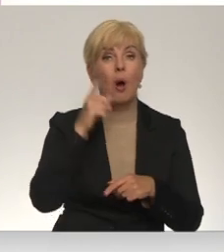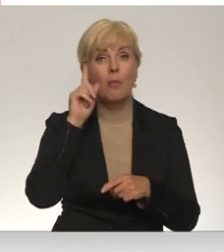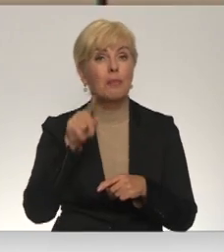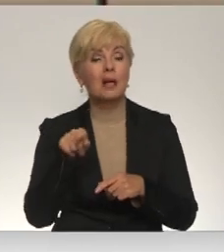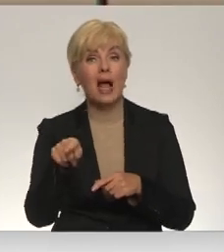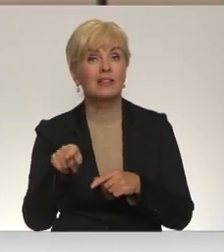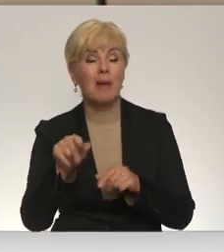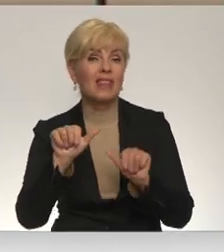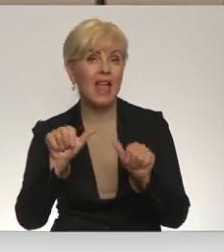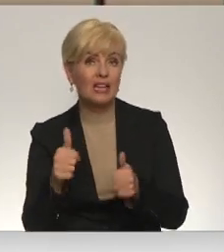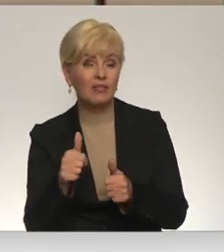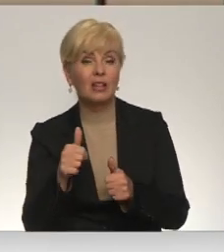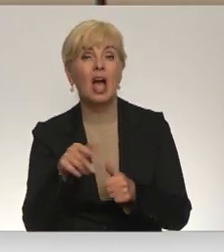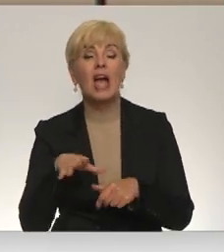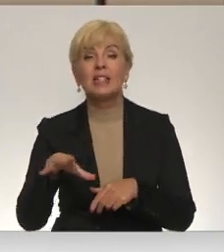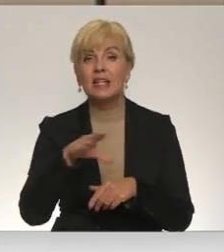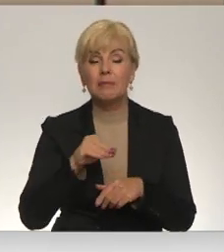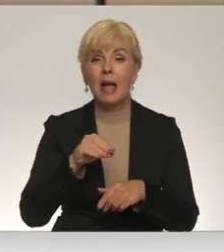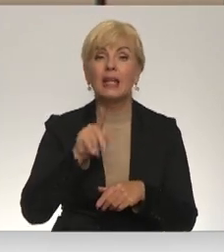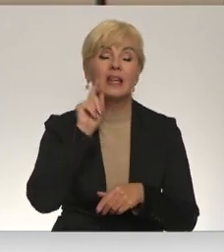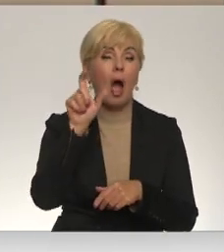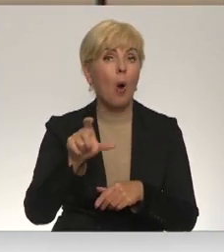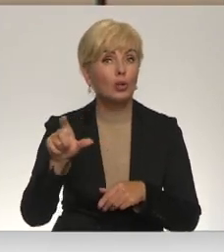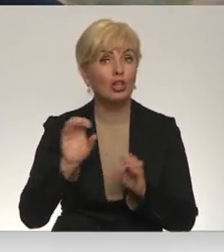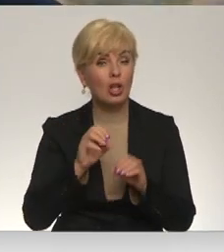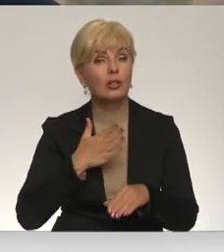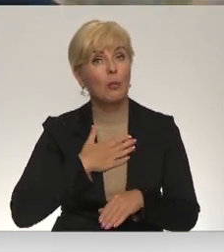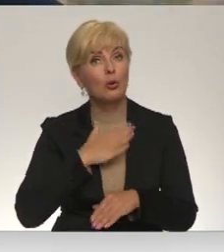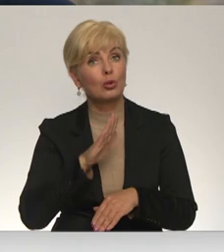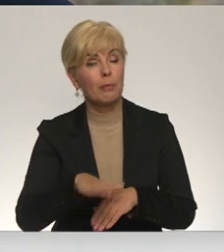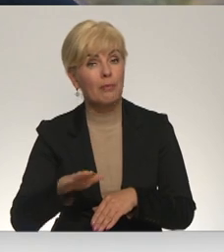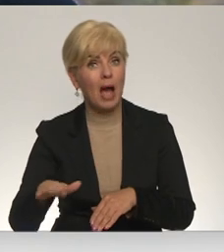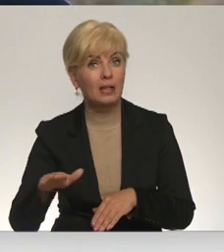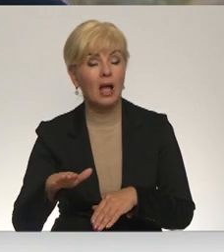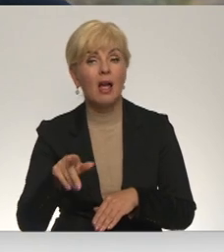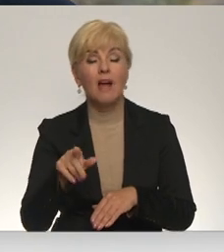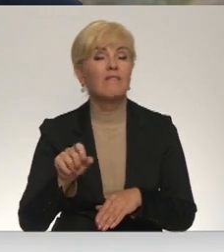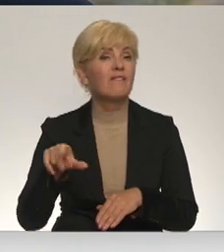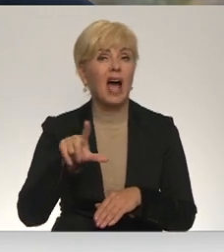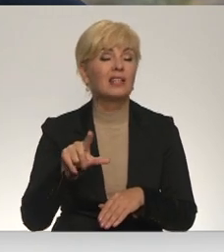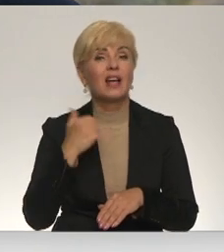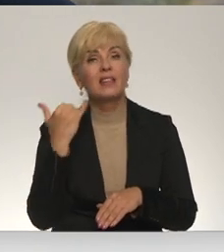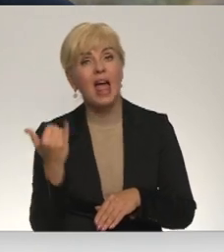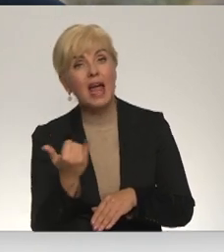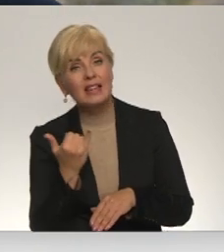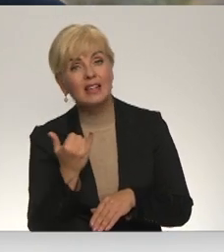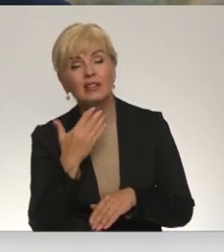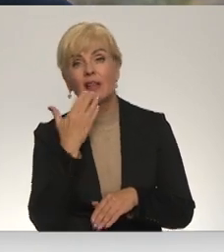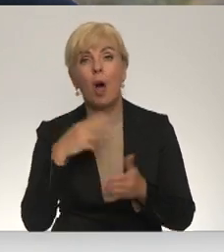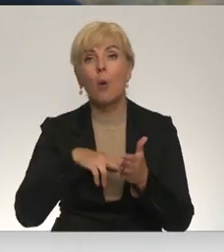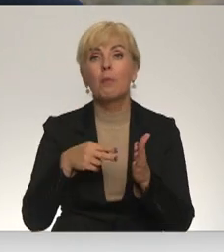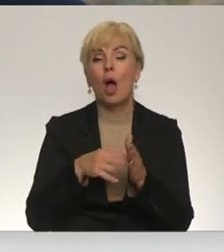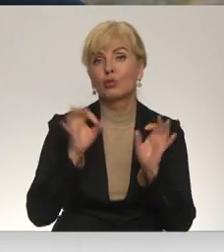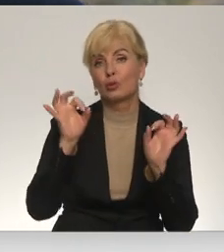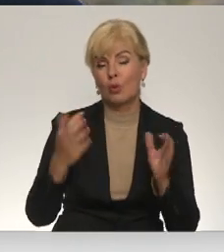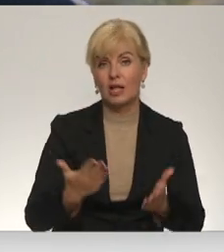neizveidojās. Daudz jauniešu, daudz ģimenes stāsta par to. Mūsu bērni it kā šķietam, viņus nekas vairs neinteresē. Vai viņiem nav it kā tāda plāna dzīvē. Nu,